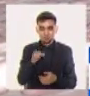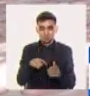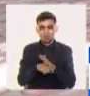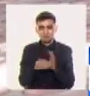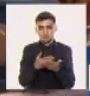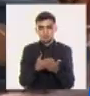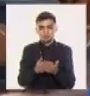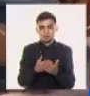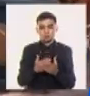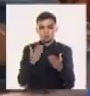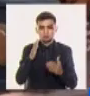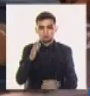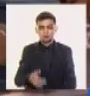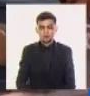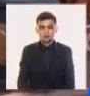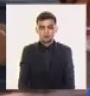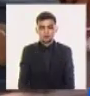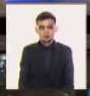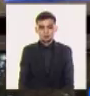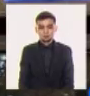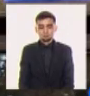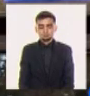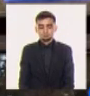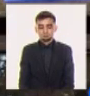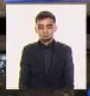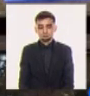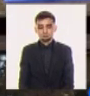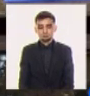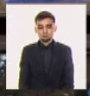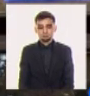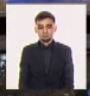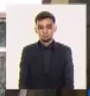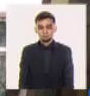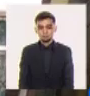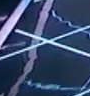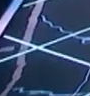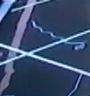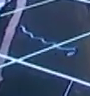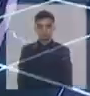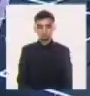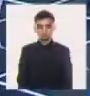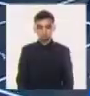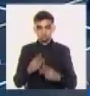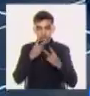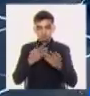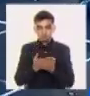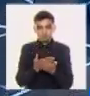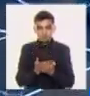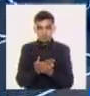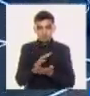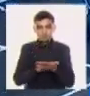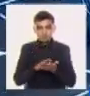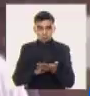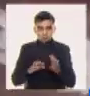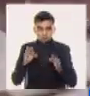прожиточного минимума. Бахром Абдуллаев, Абзал Турабеков, Информбюро, Туркестанская область. Вы смотрите Информбюро,